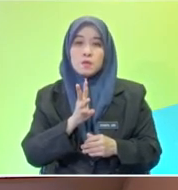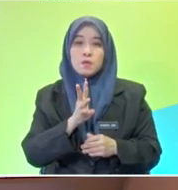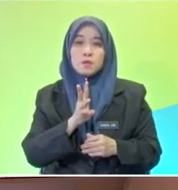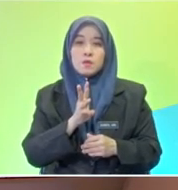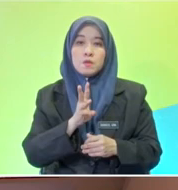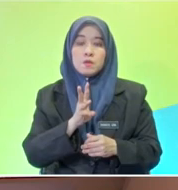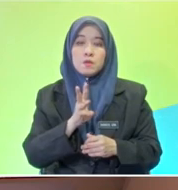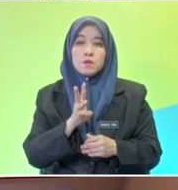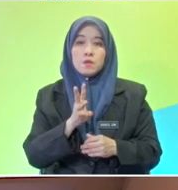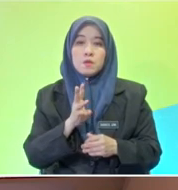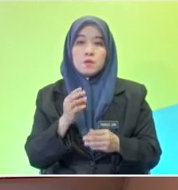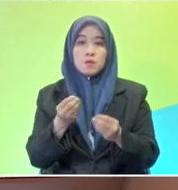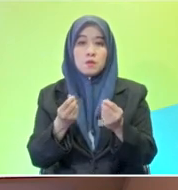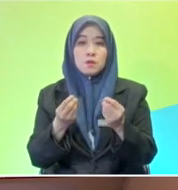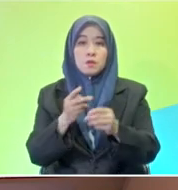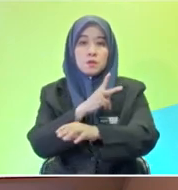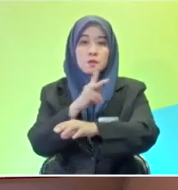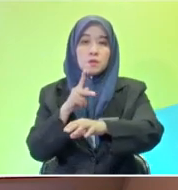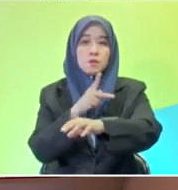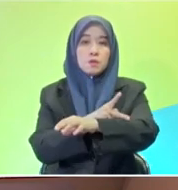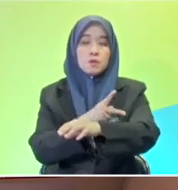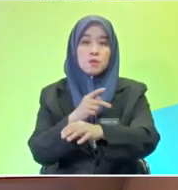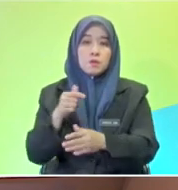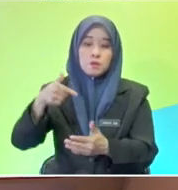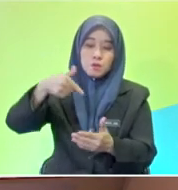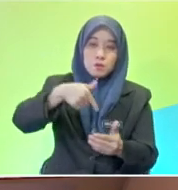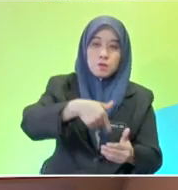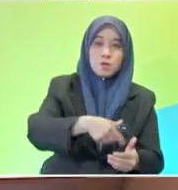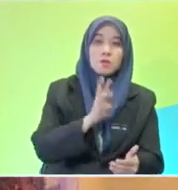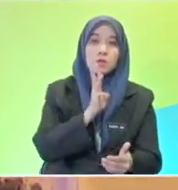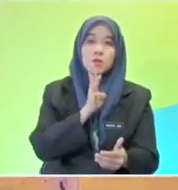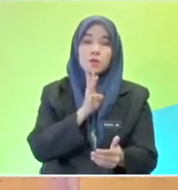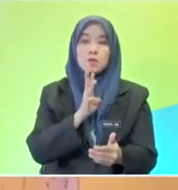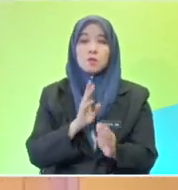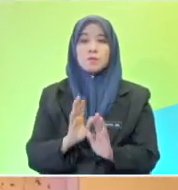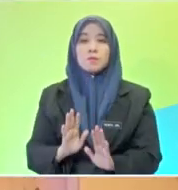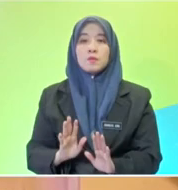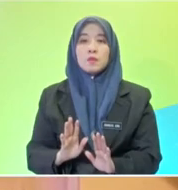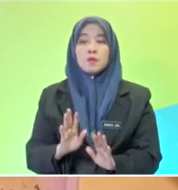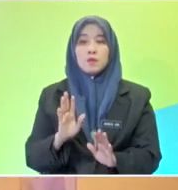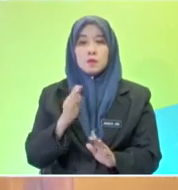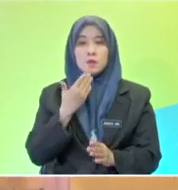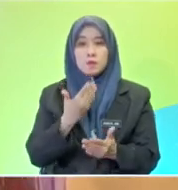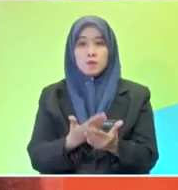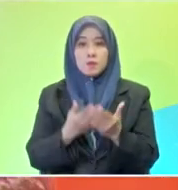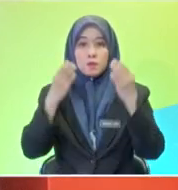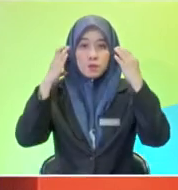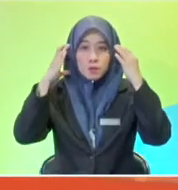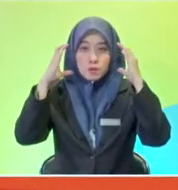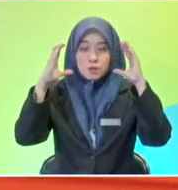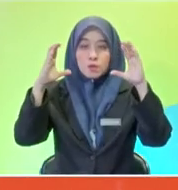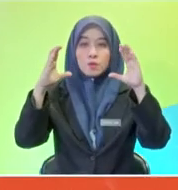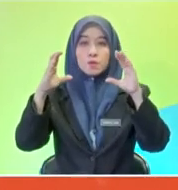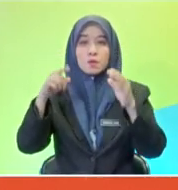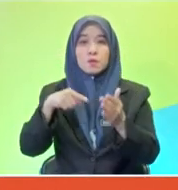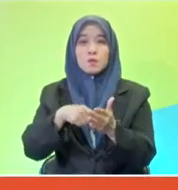tanah kebun. Tanah kebun. Dan saya akan tuangkan air ke dalamnya. Okey, hati-hati. Okey, cikgu. Okey. Wah. Ini kita nak